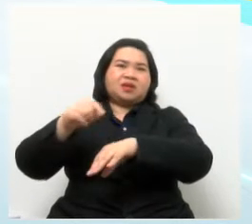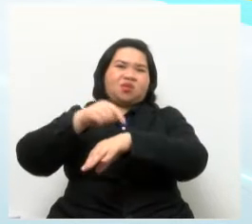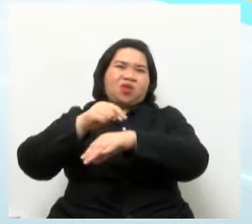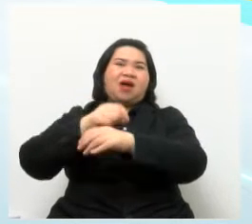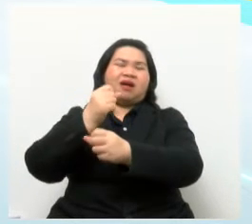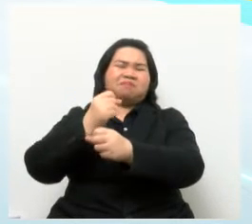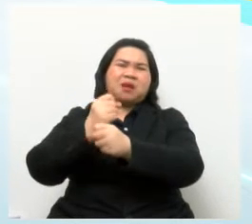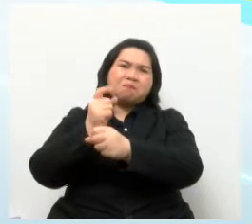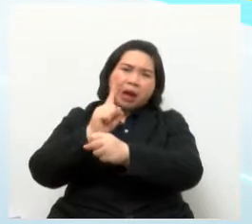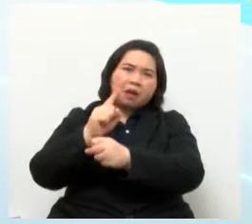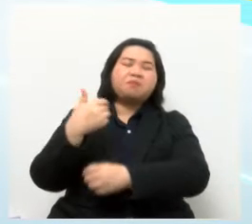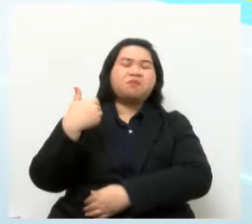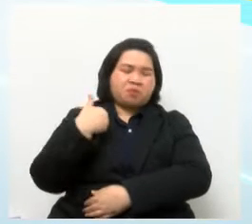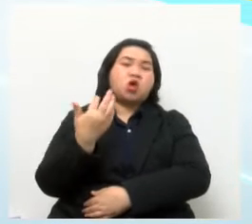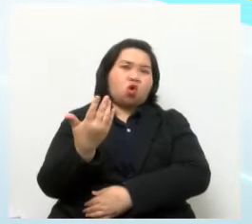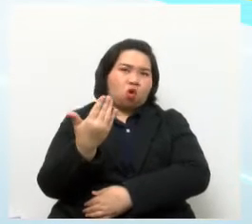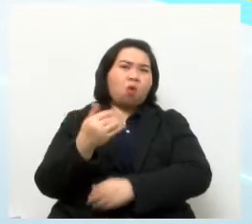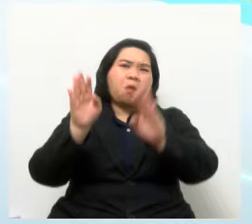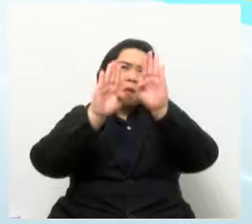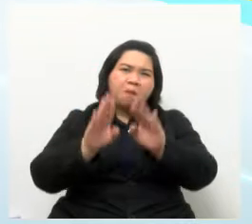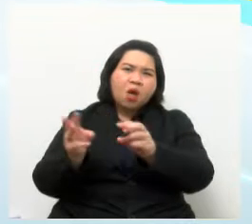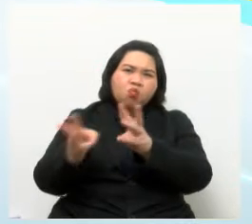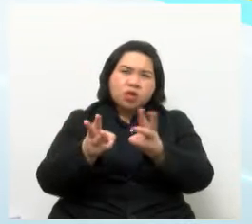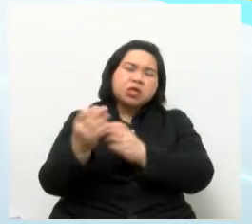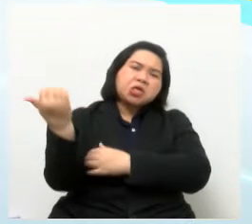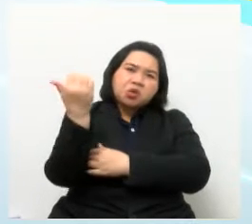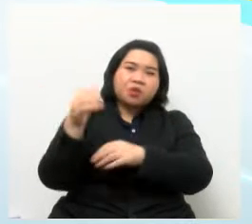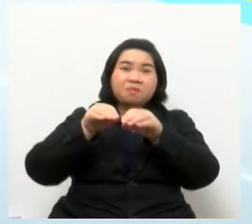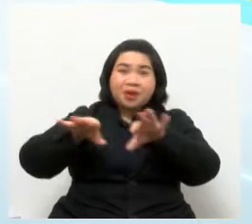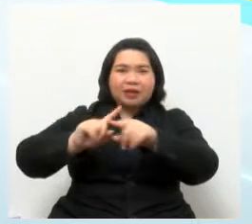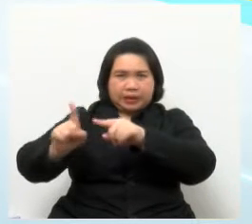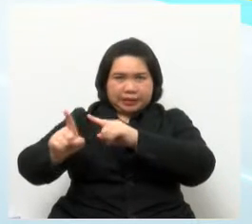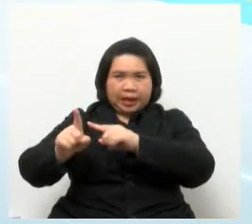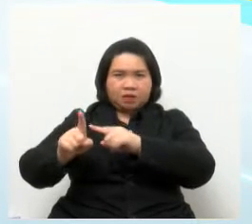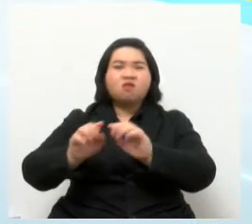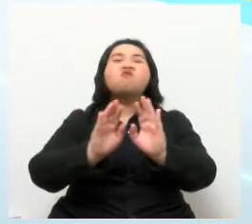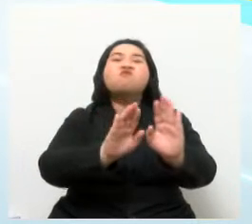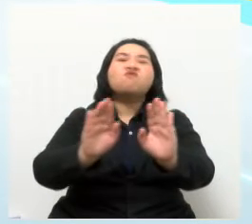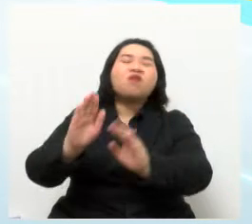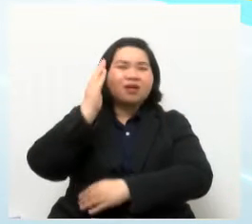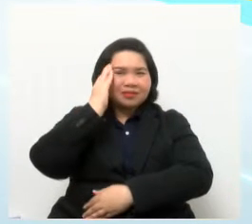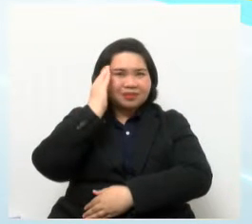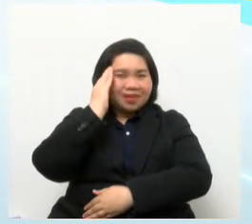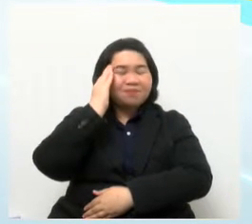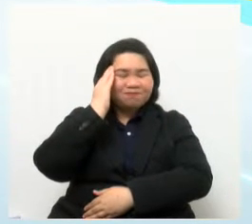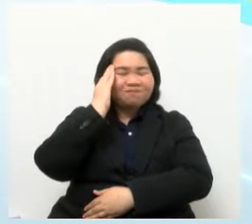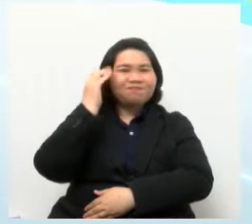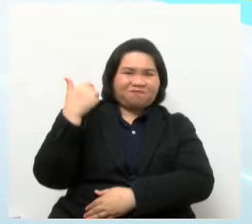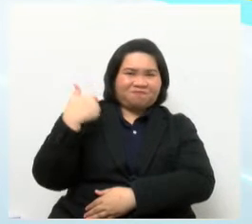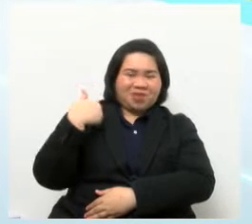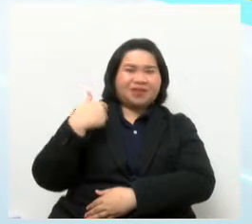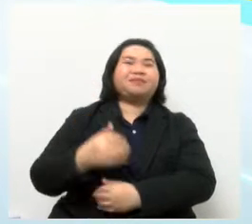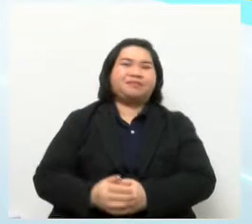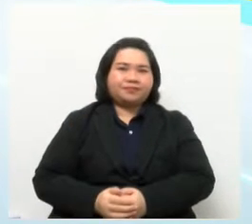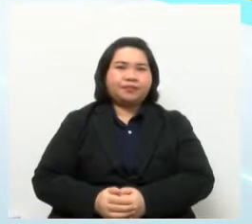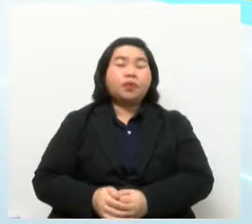ศนะคะและเราก็จะมีการปรับรูปแบบของรายการด้วยจึงประชาสัมพันธ์แจ้งให้กับท่านผู้ชมได้รับทราบด้วยนะคะสำหรับรูป